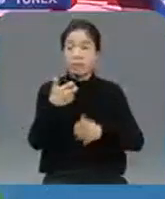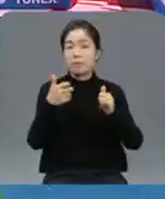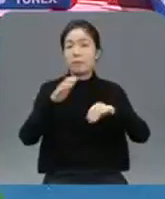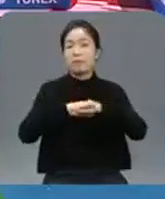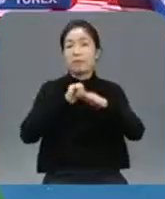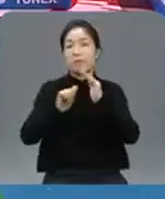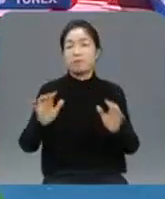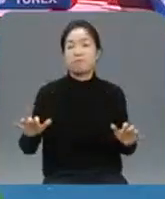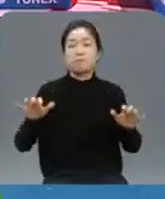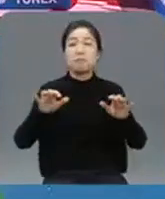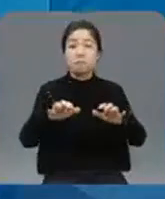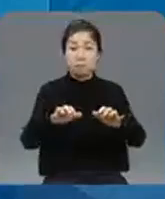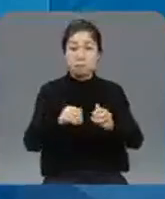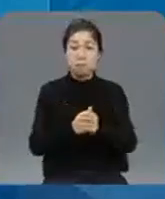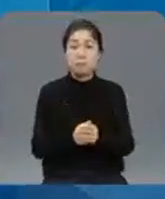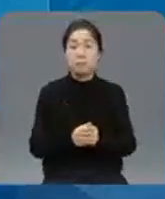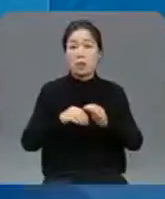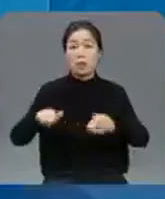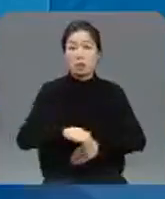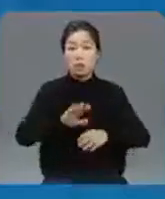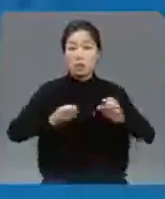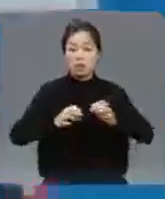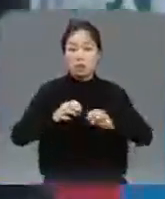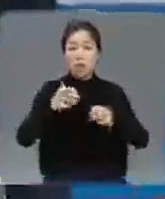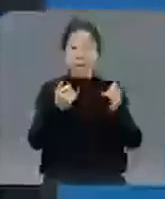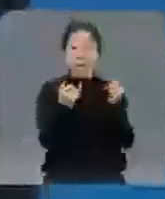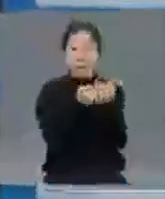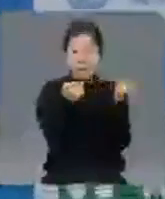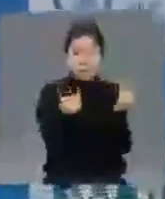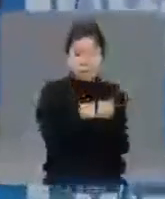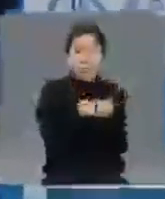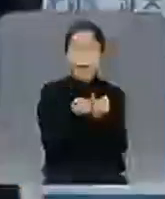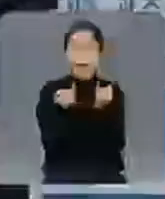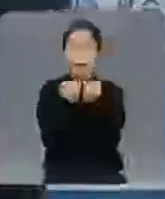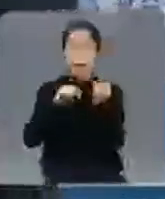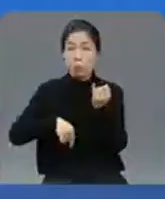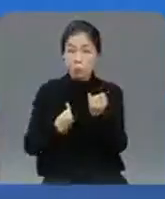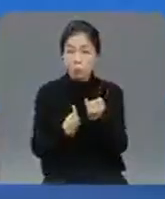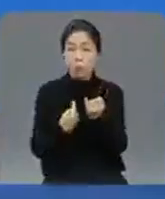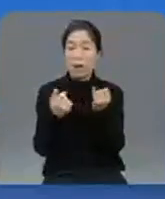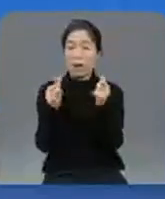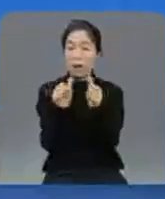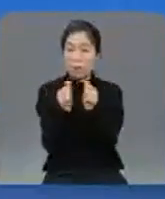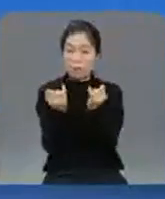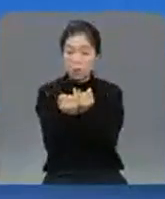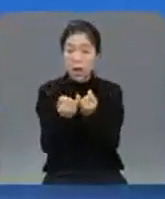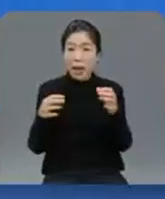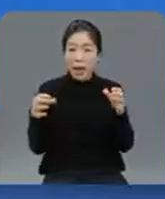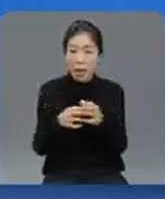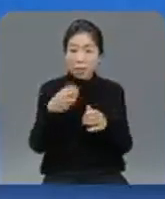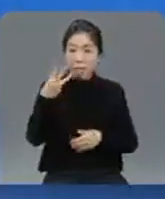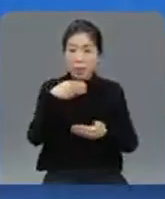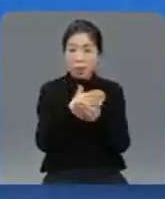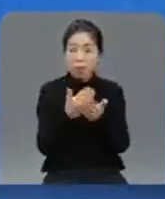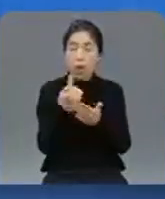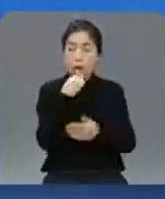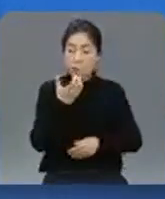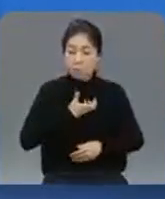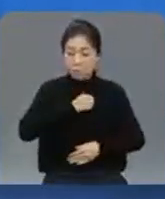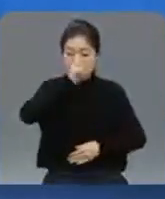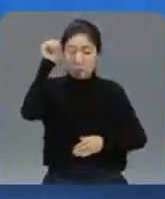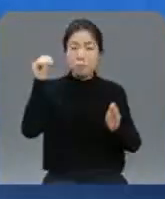선수들이 참가했고 우리나라는 여자 복식과 단식 혼합 복식까지 세계 종목에서 금메달을